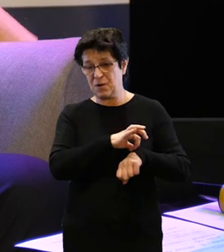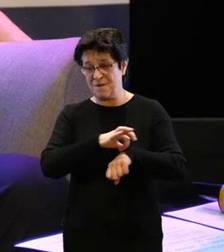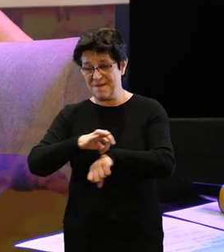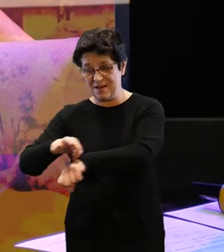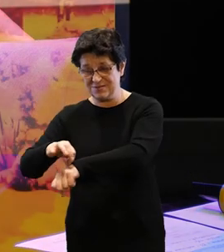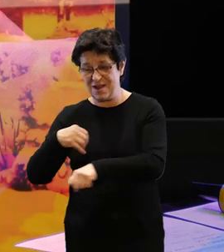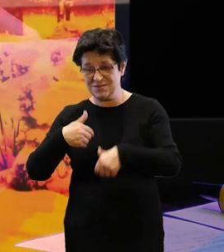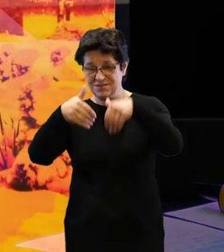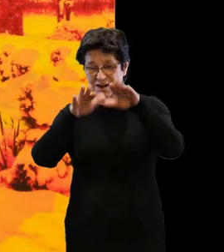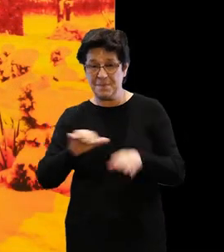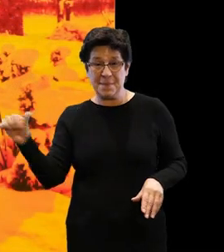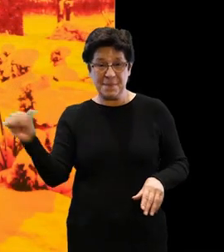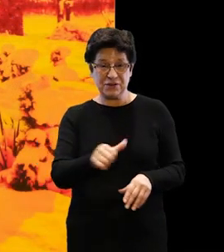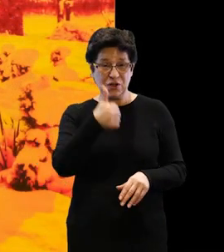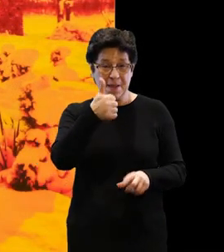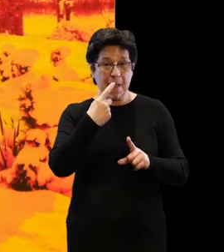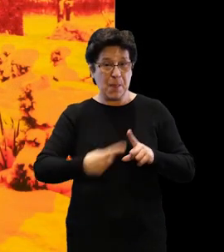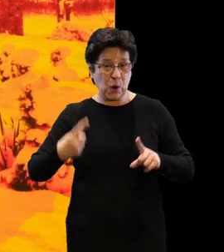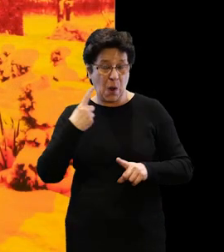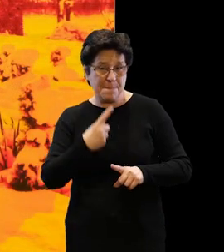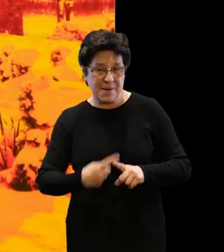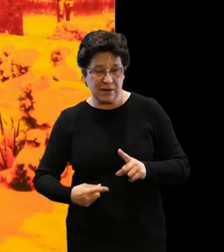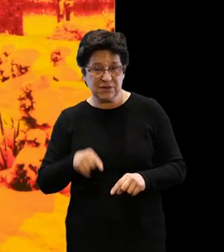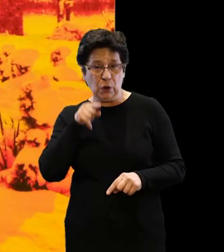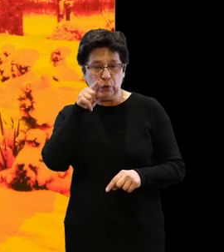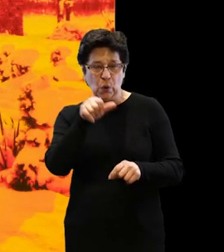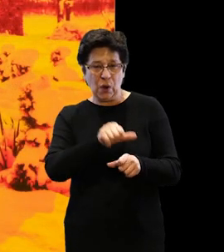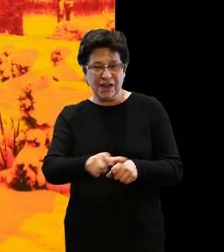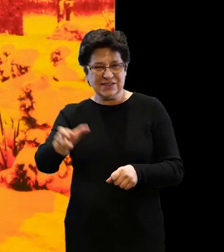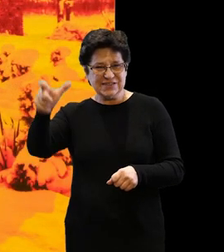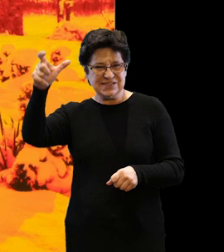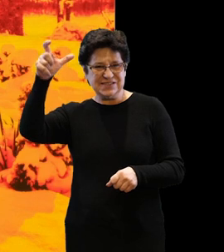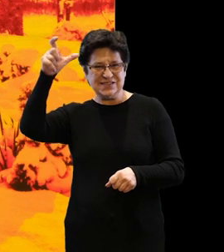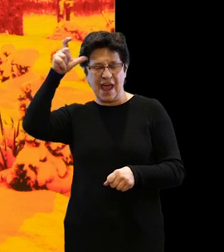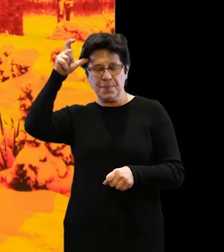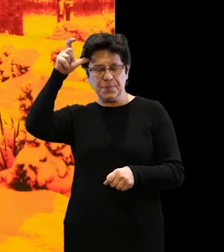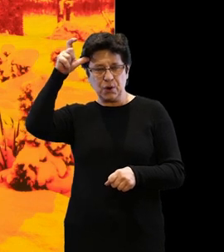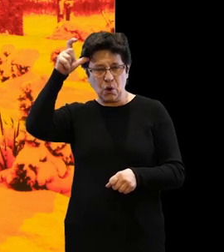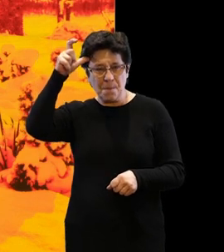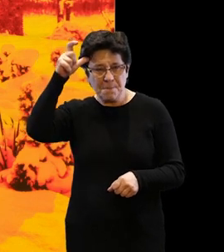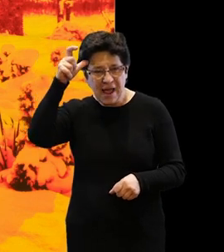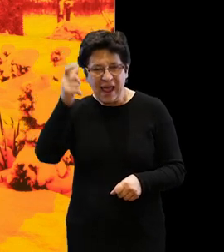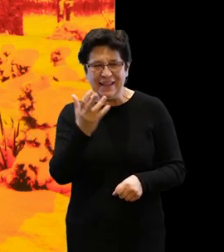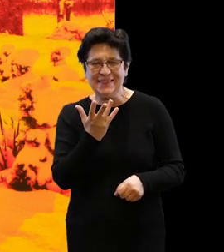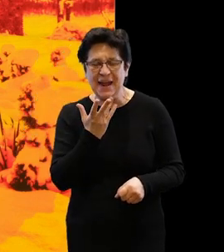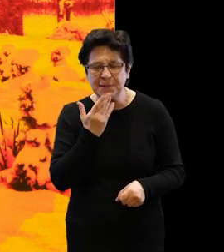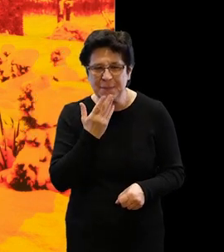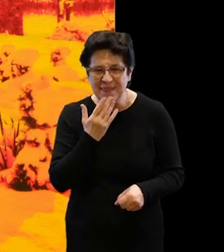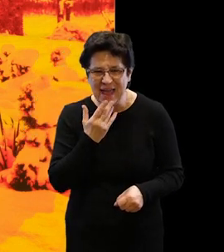galerię 1001 drobiazgów No ale jeżeli ktoś się nazywa centrum interpretacji dziedzictwa w glot tak no to tak się